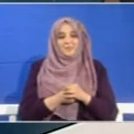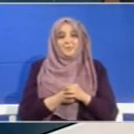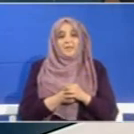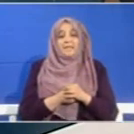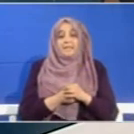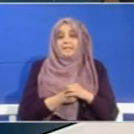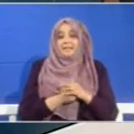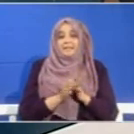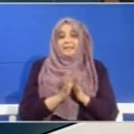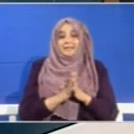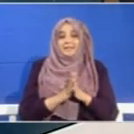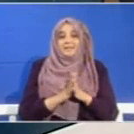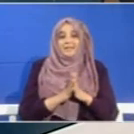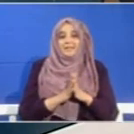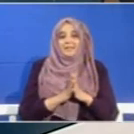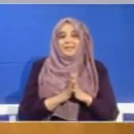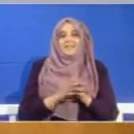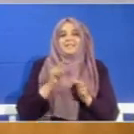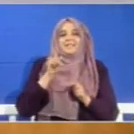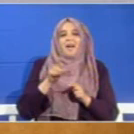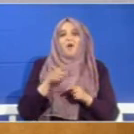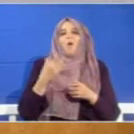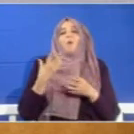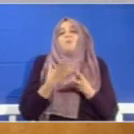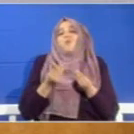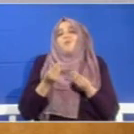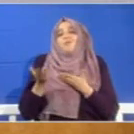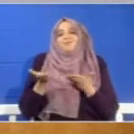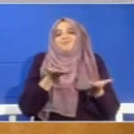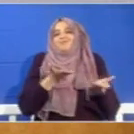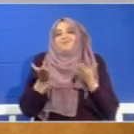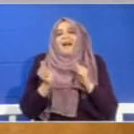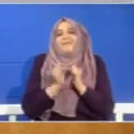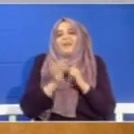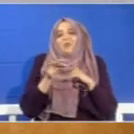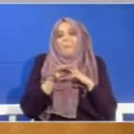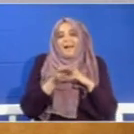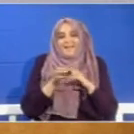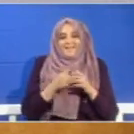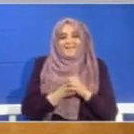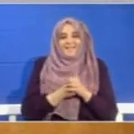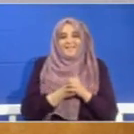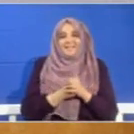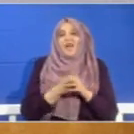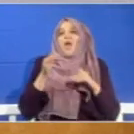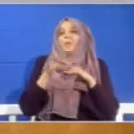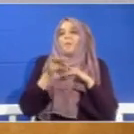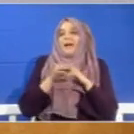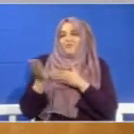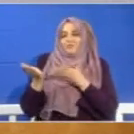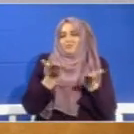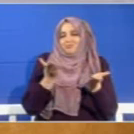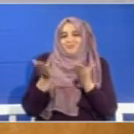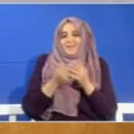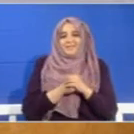نقول يعني هذا دلال كبير في علاقتك مع زوجك. هو مدلك